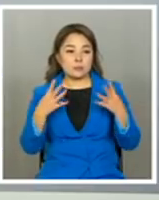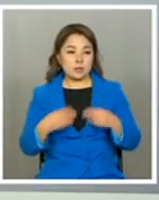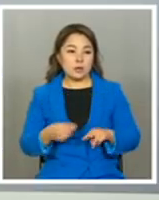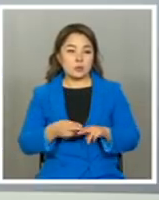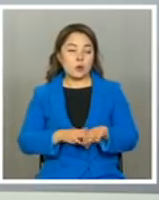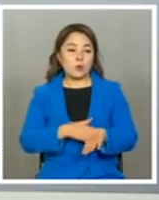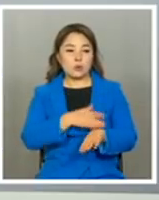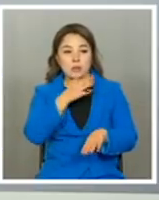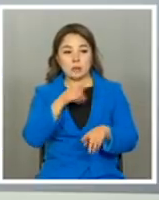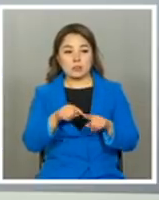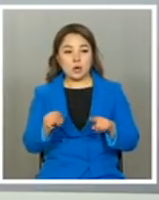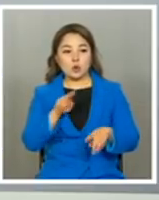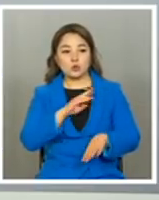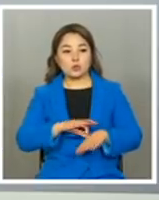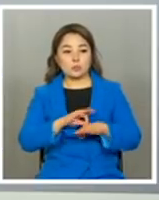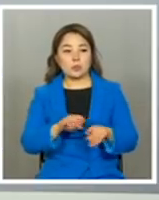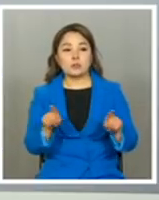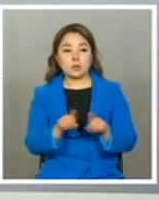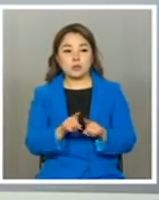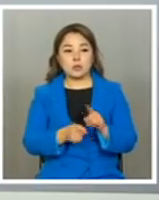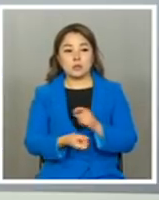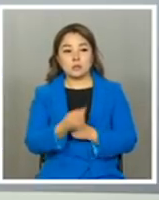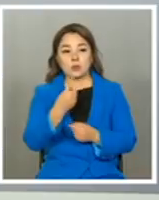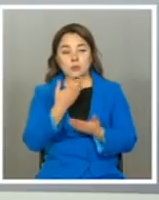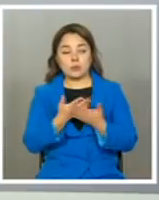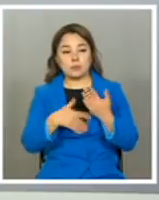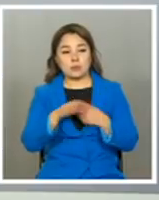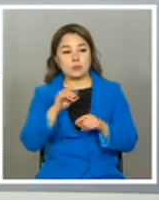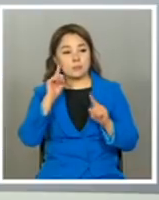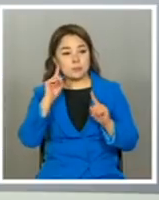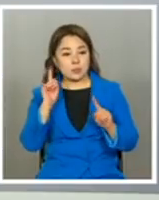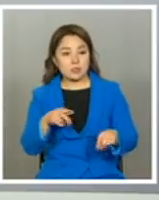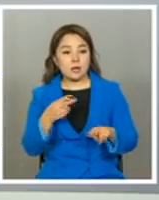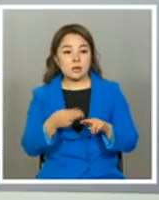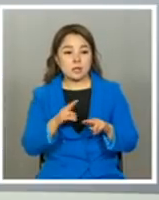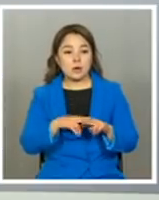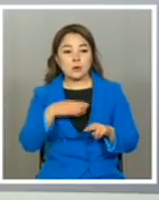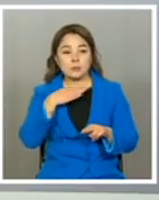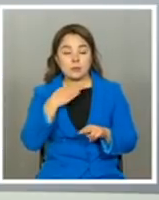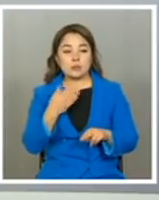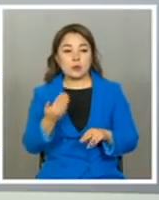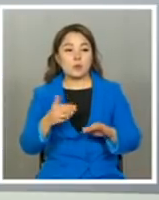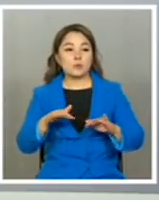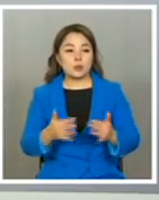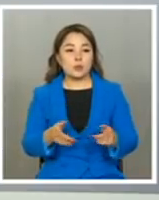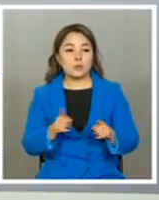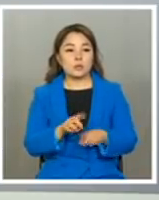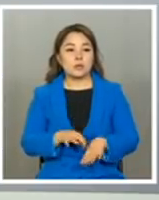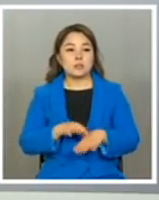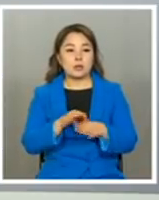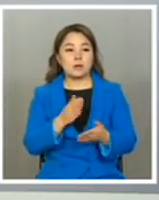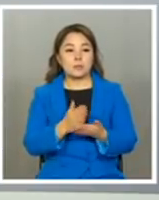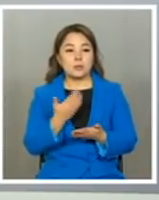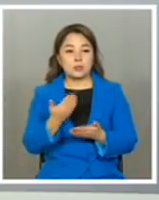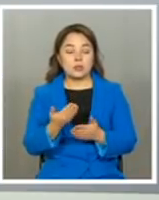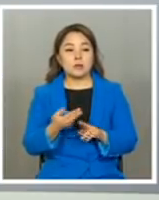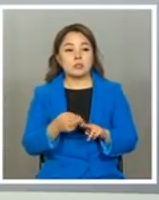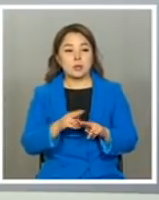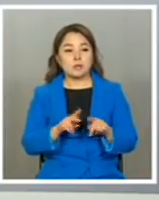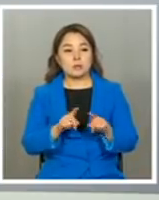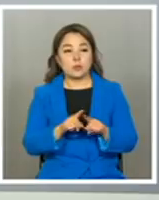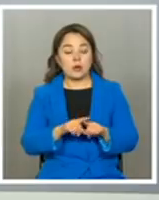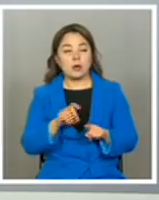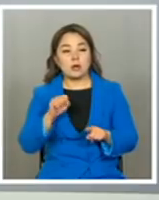уақыт бойы жұмыс жасаған кезде туындайтынын білесіздер. Ал бұлшықеттерде қажу үдерісі жүрген кезде ол жерде бұлшықеттерге